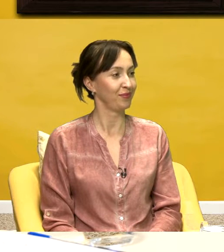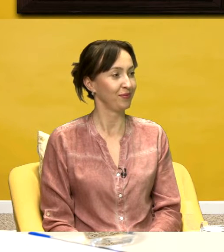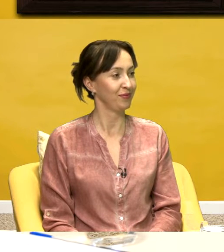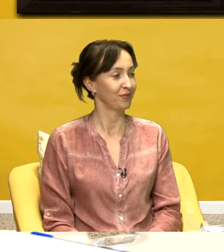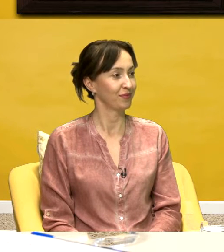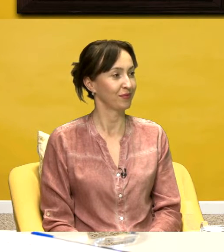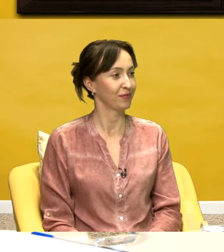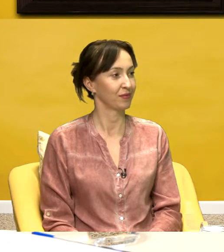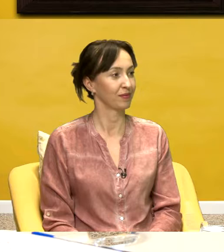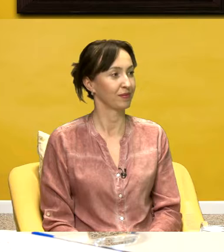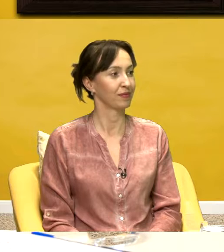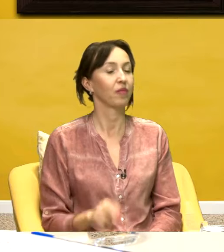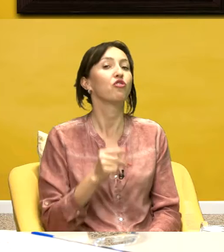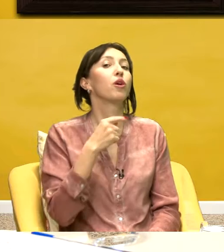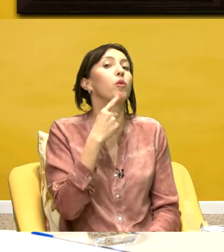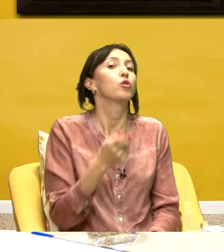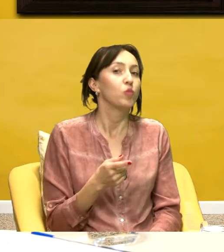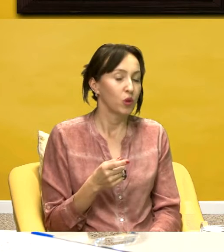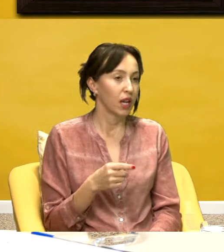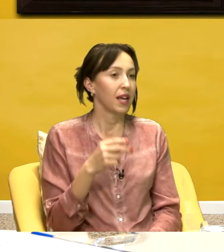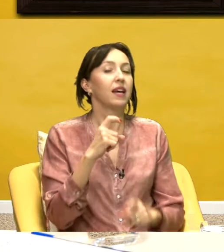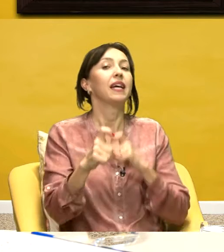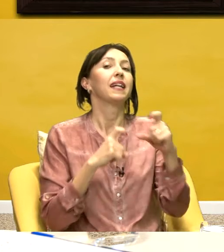Ce ne poți spune despre filiala asta?